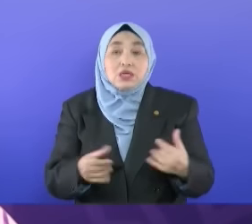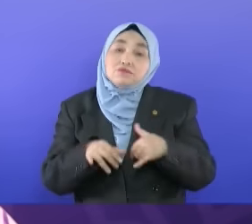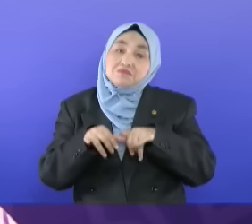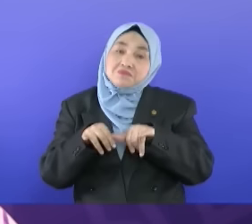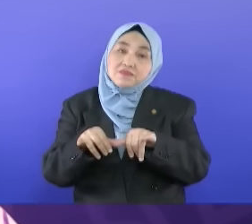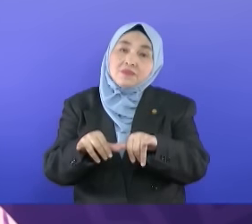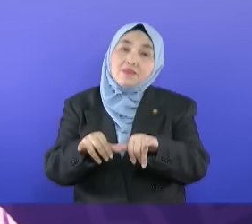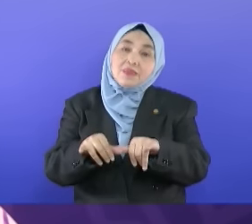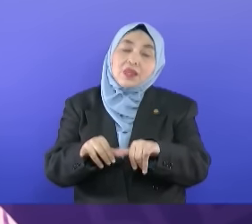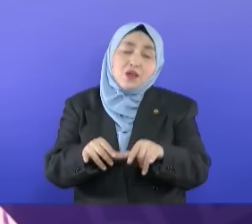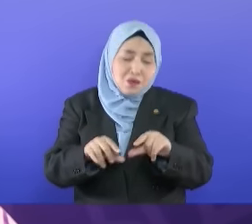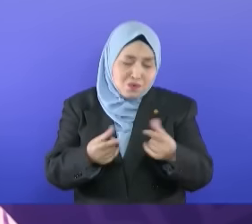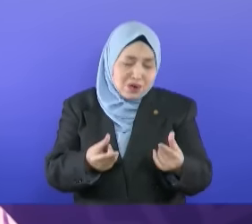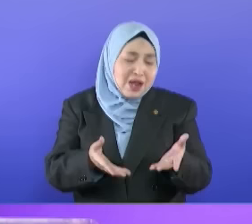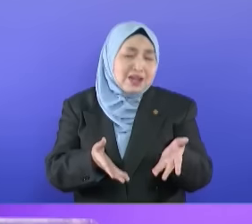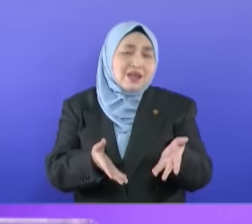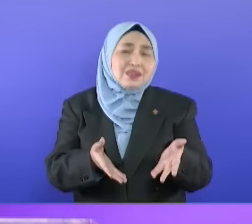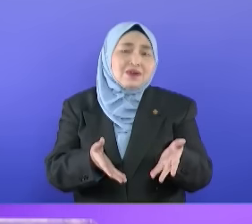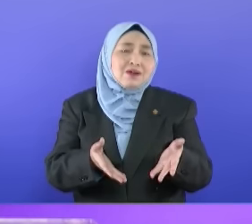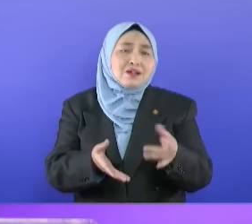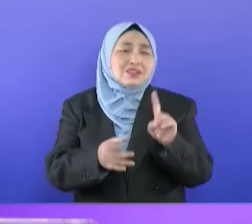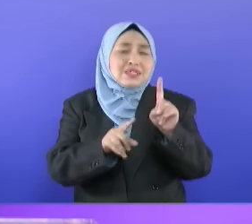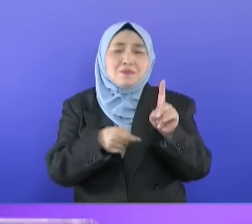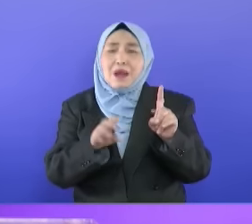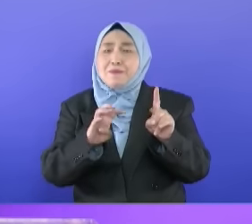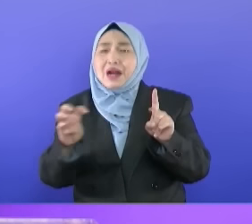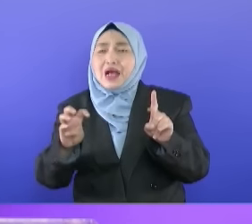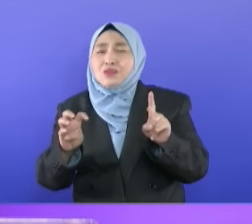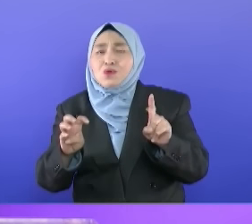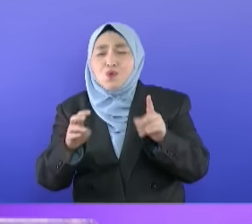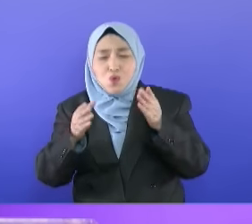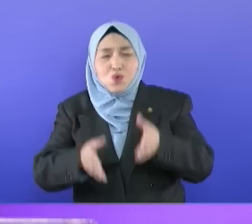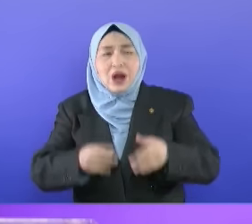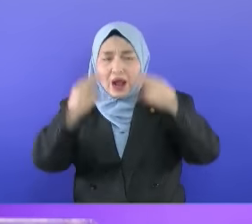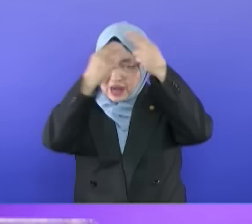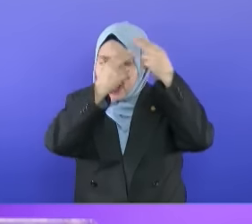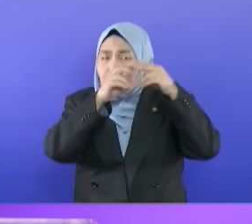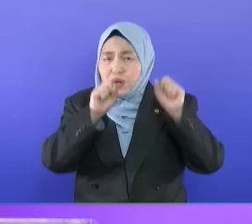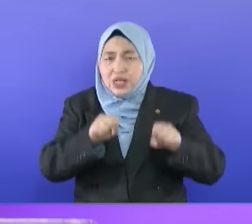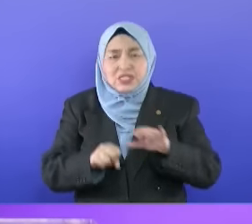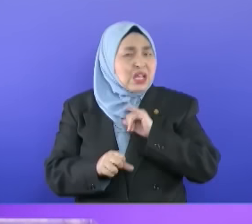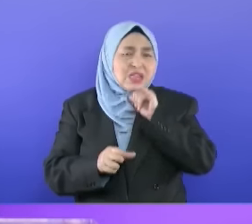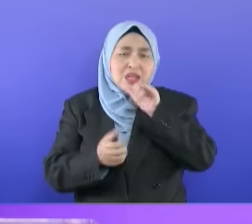masih lagi untuk 1400 tahun yang lepas uang Arab